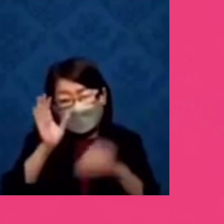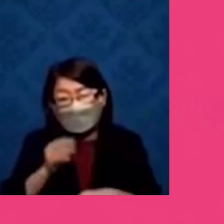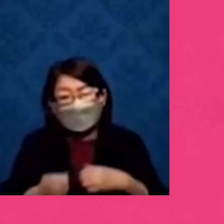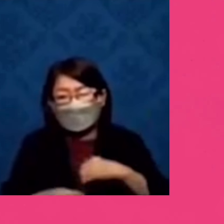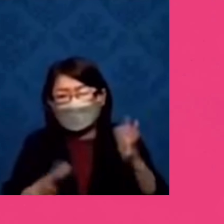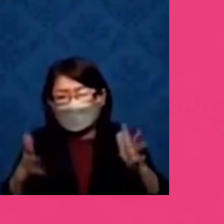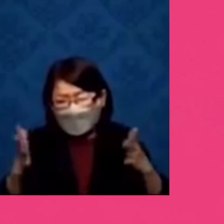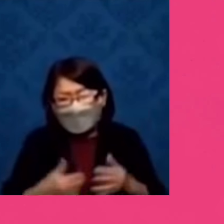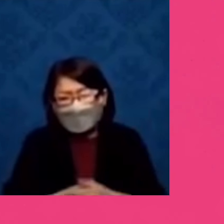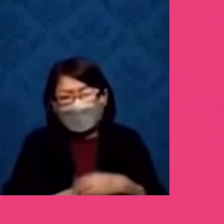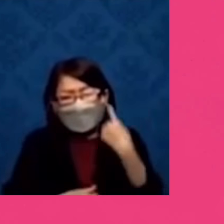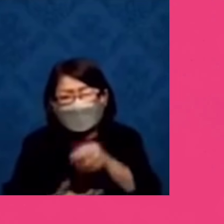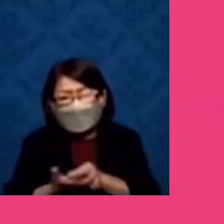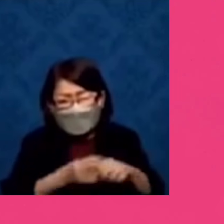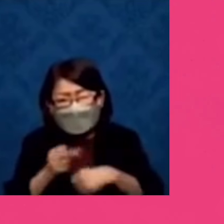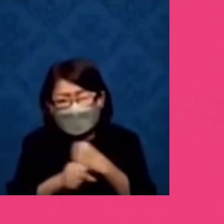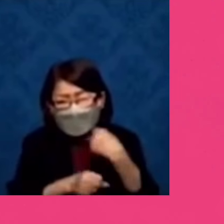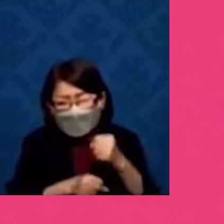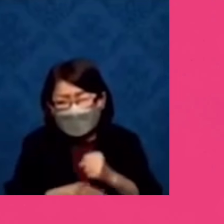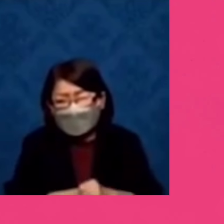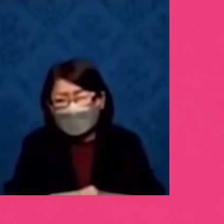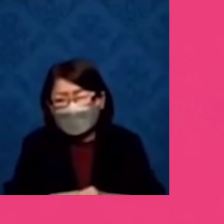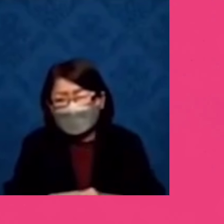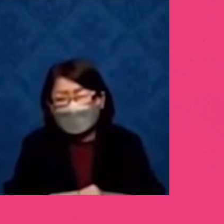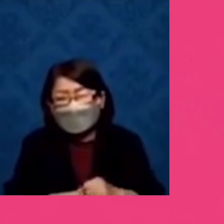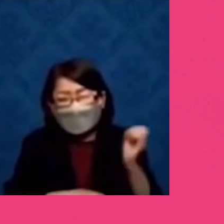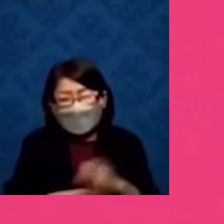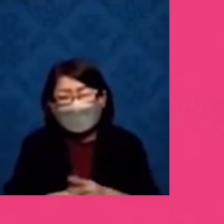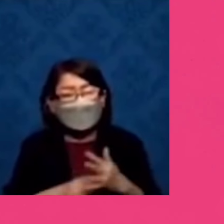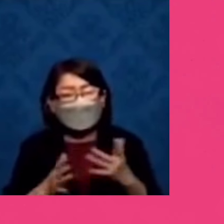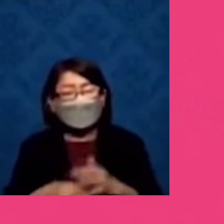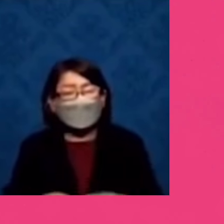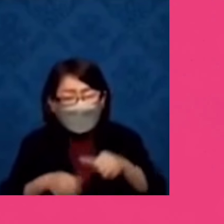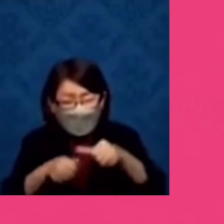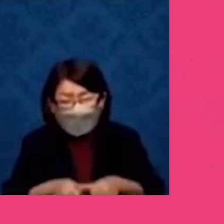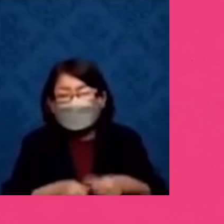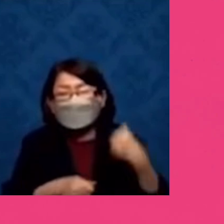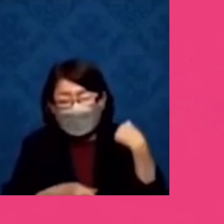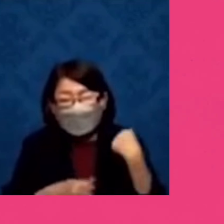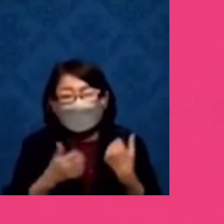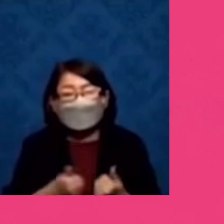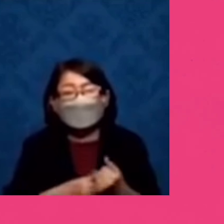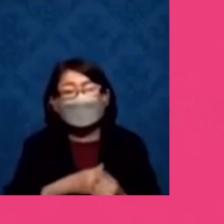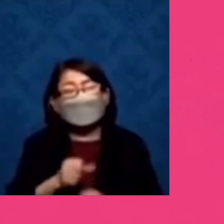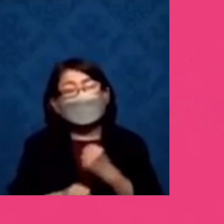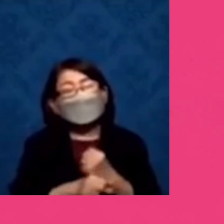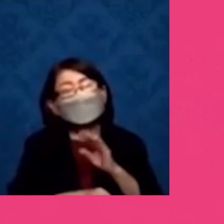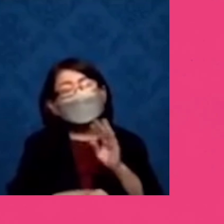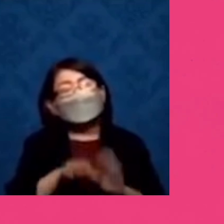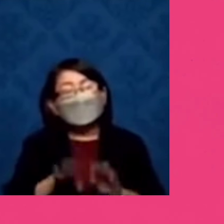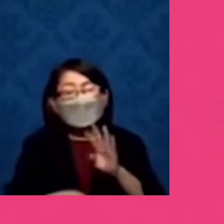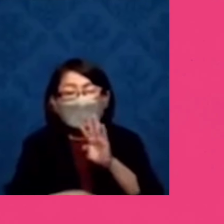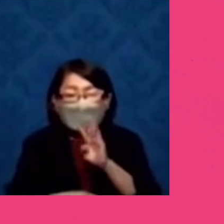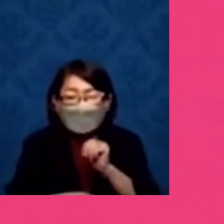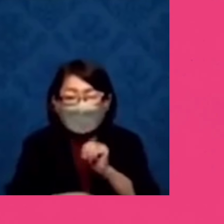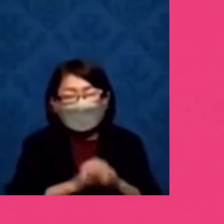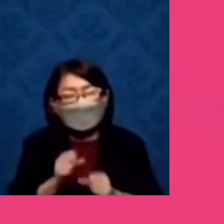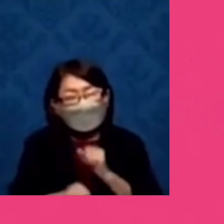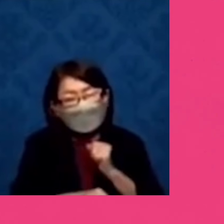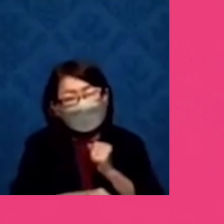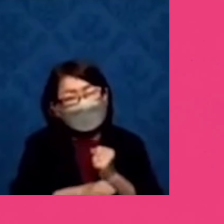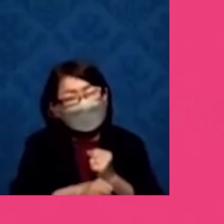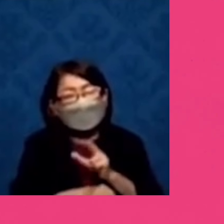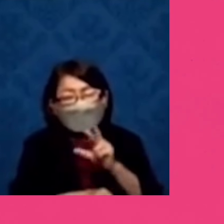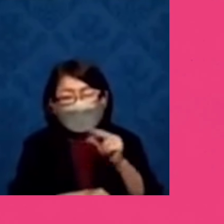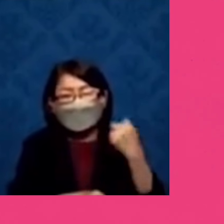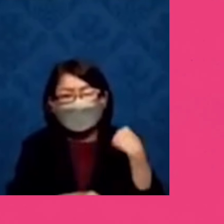วันนี้ที่ใช้อยู่ในกองทัพก็อายุมากสุขภาพถ้าเหลือ40ปี30ปีนะซึ่งมันจะ